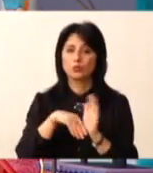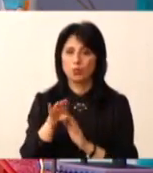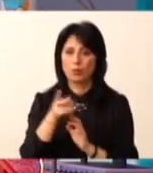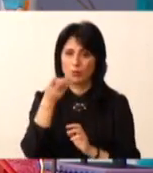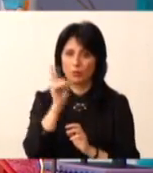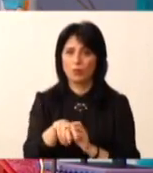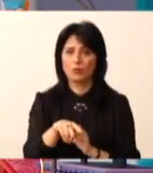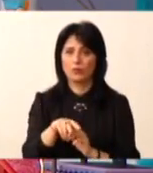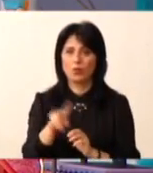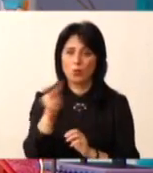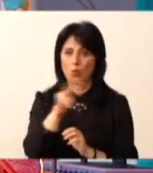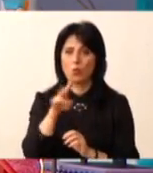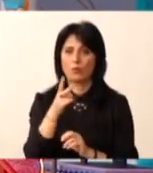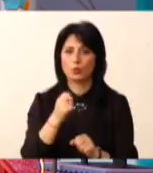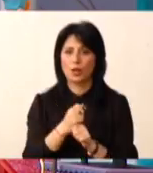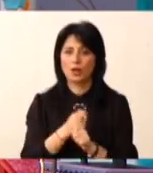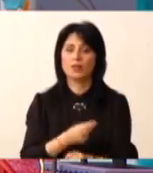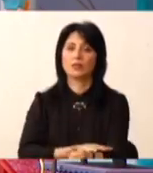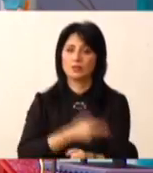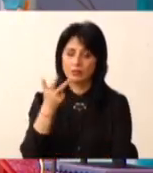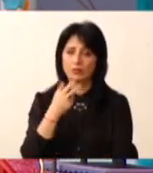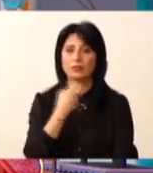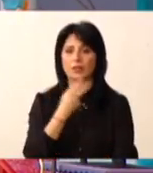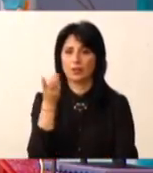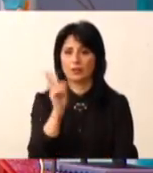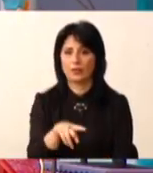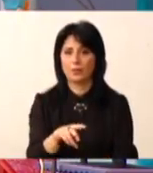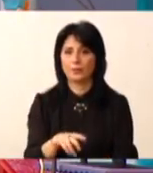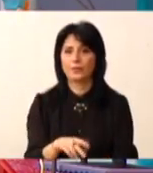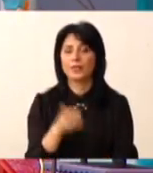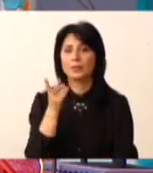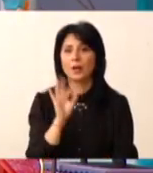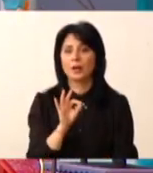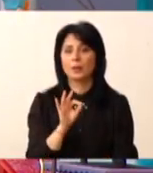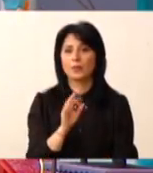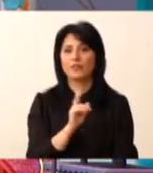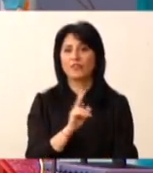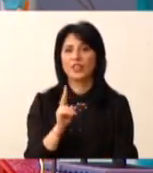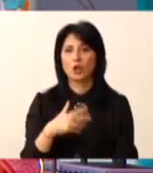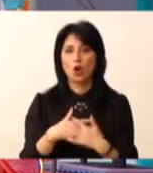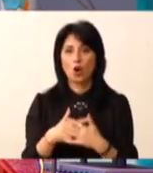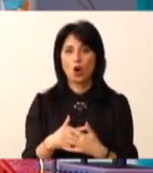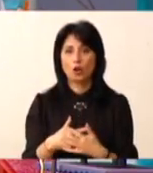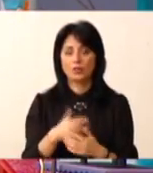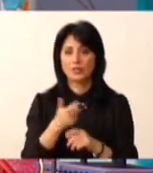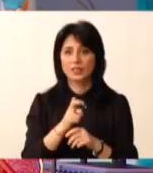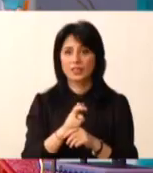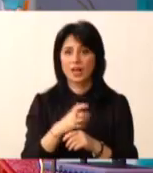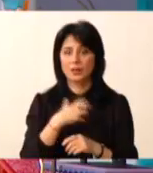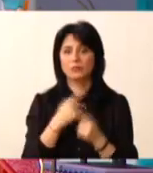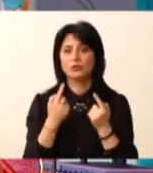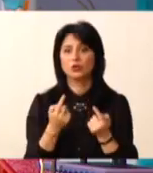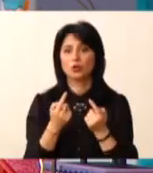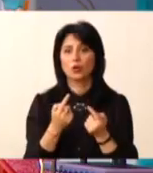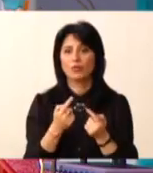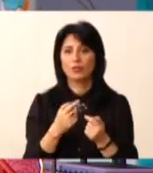არ გაკეთებული იყოს ორივე ანალიზიც და ექოსკოპიაც. მაგრამ ვინაიდან ორსულობის ფონზე ძალიან